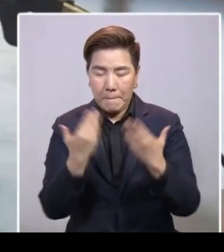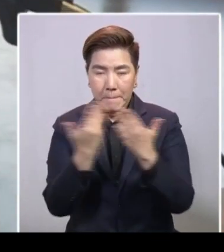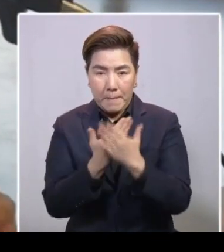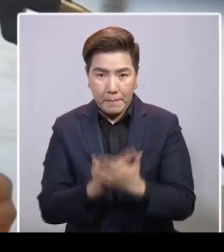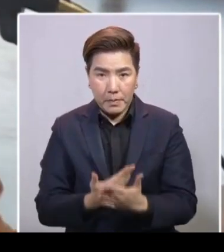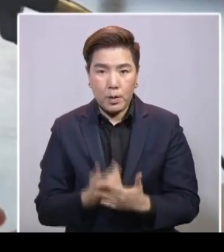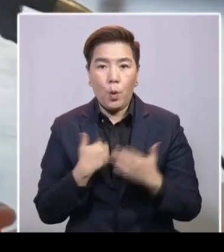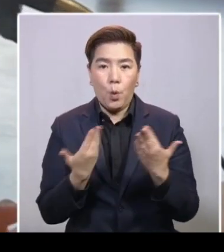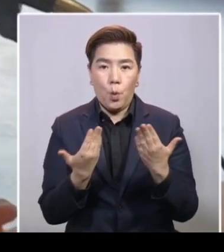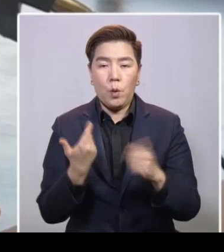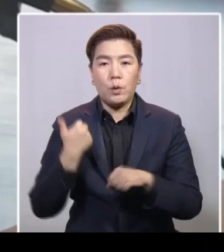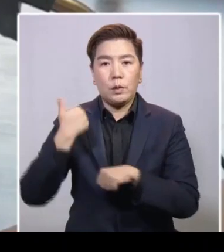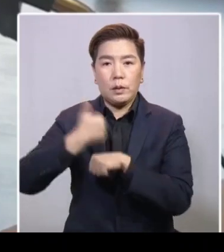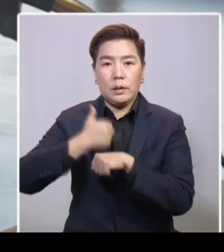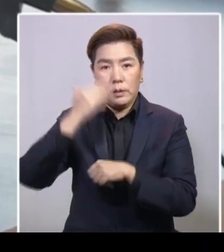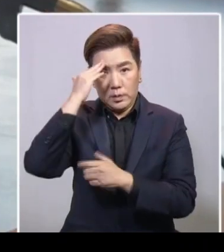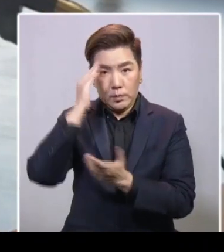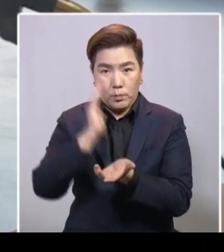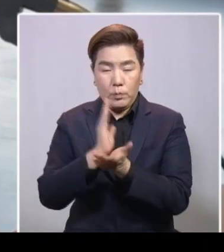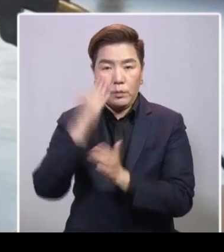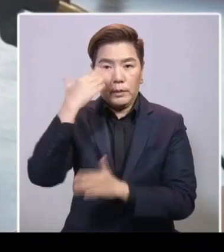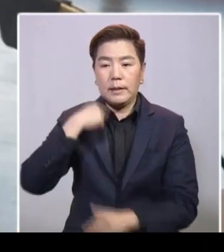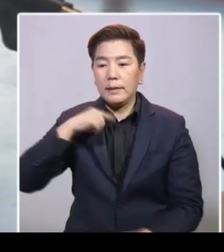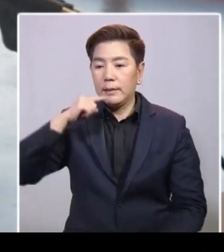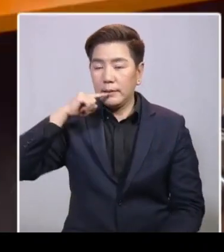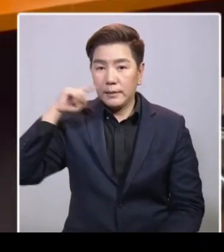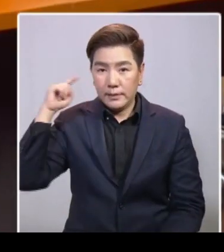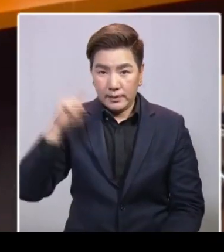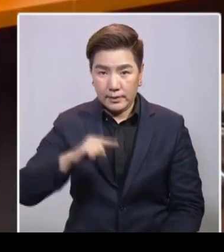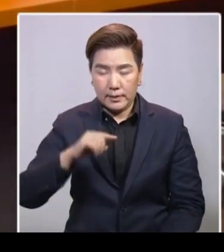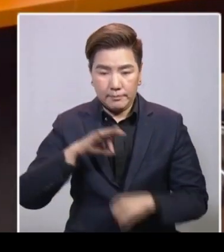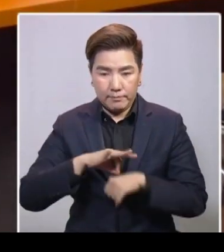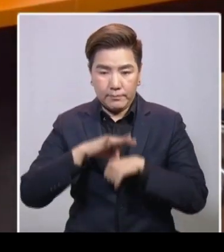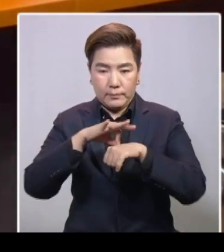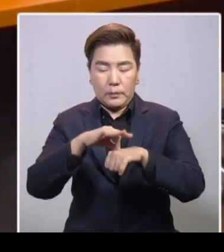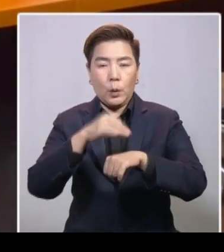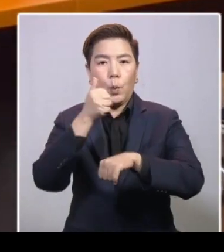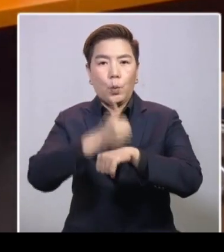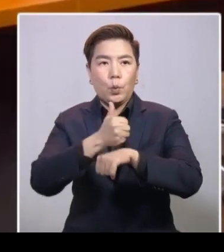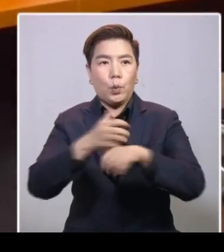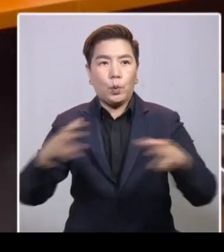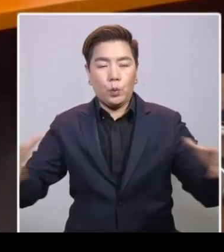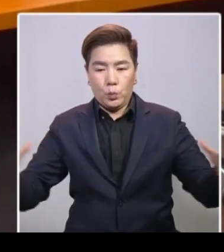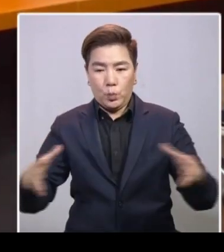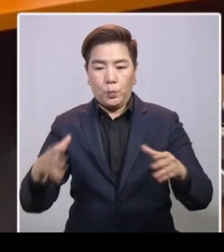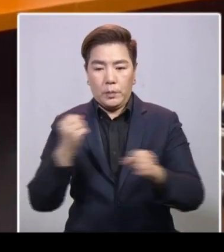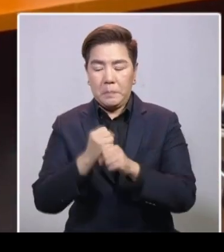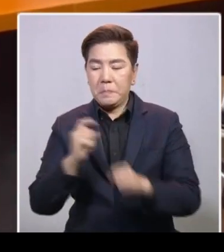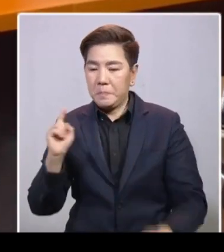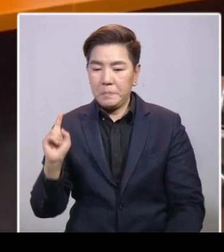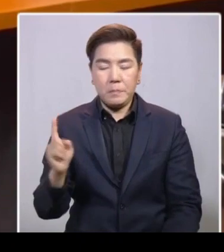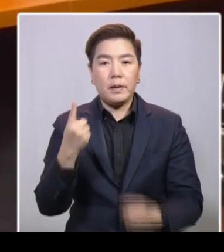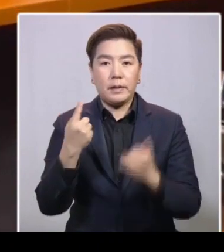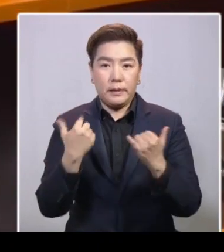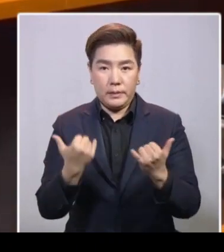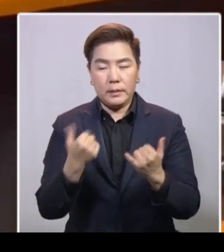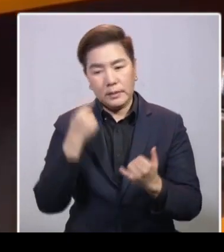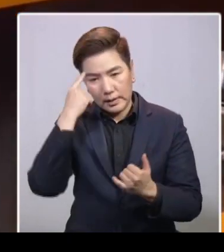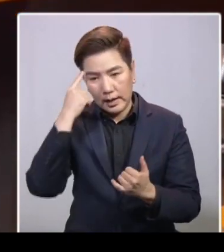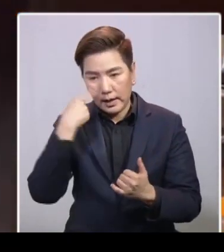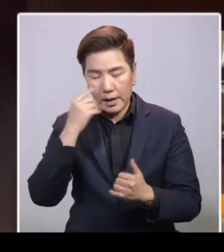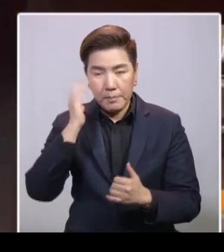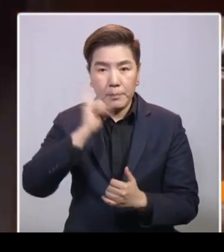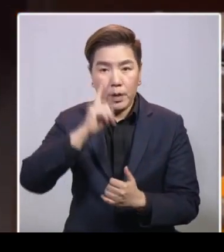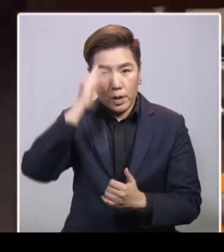ระหว่างการรอให้ผู้บัญชาการตำรวจแห่งชาติมีคำสั่งแต่งตั้งหัวหน้าคณะพนักงานสืบสวนชุดใหม่ว่าจะเป็น